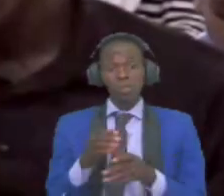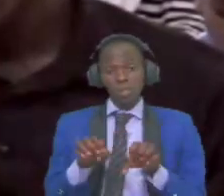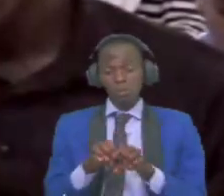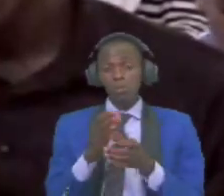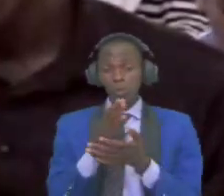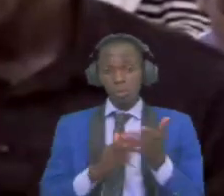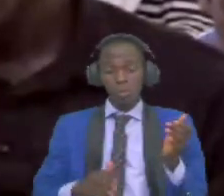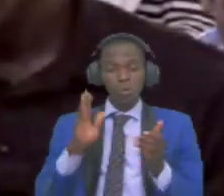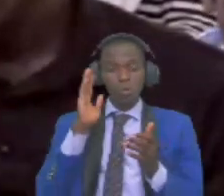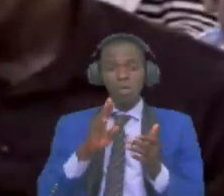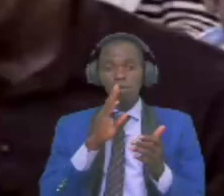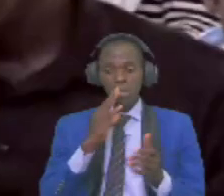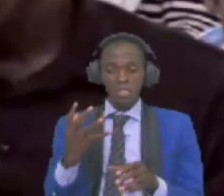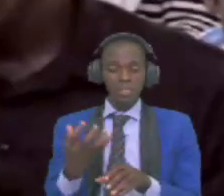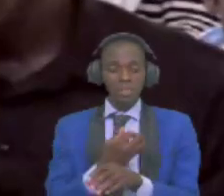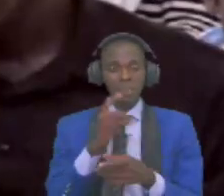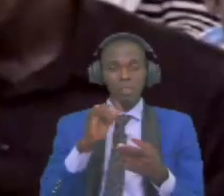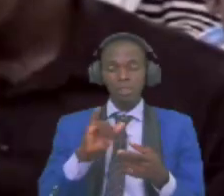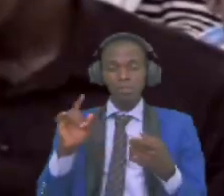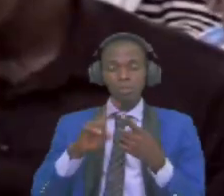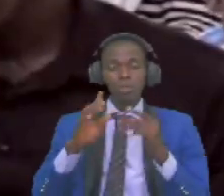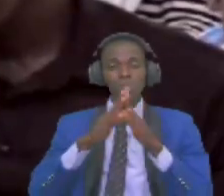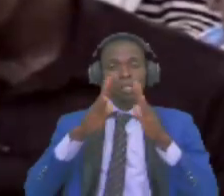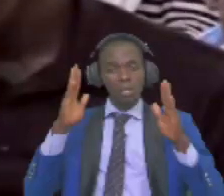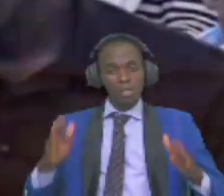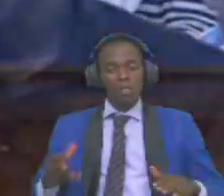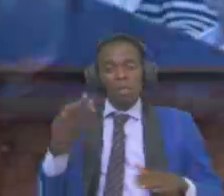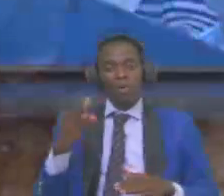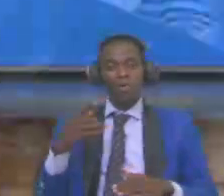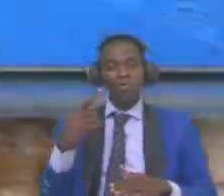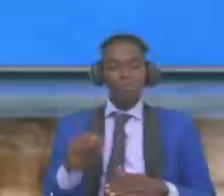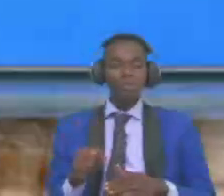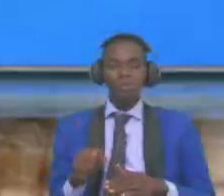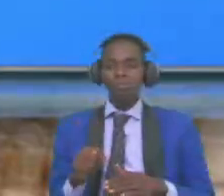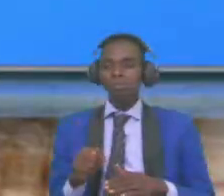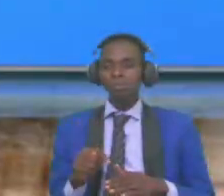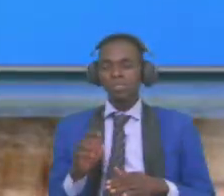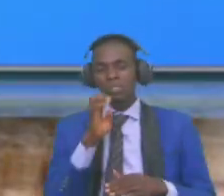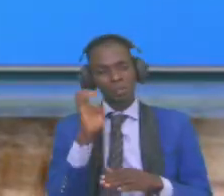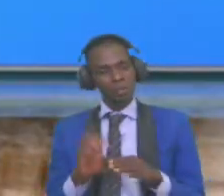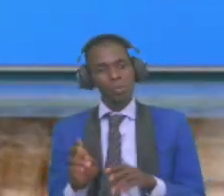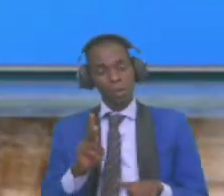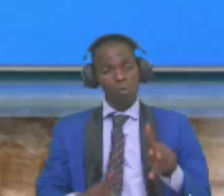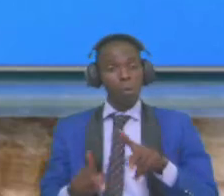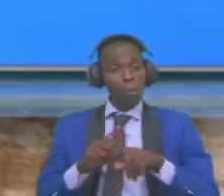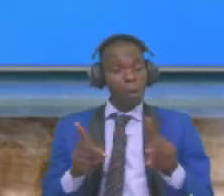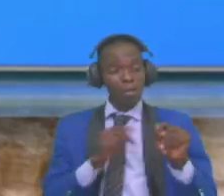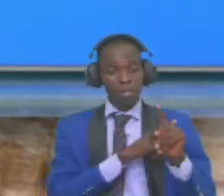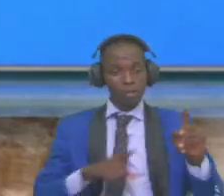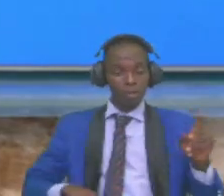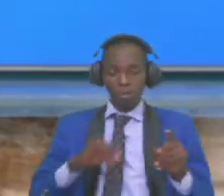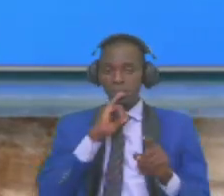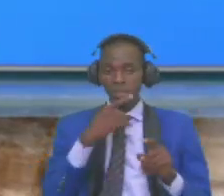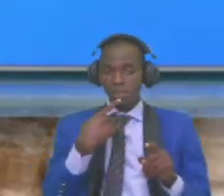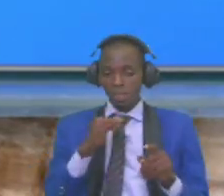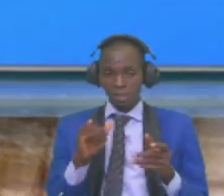même seront apportées et juste apporter aux eaux pouvant mais le ses gardes il